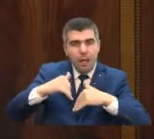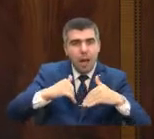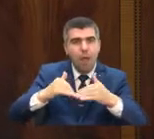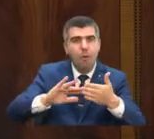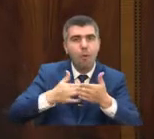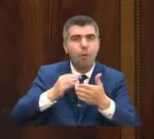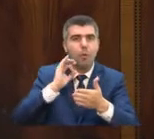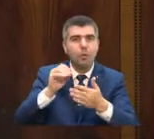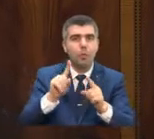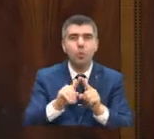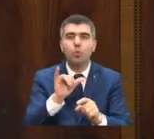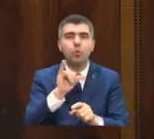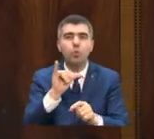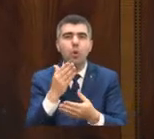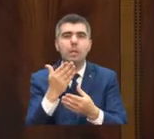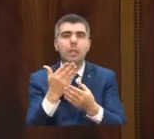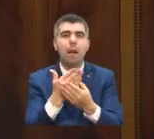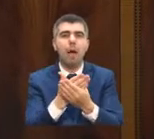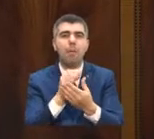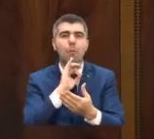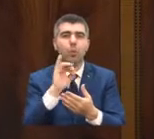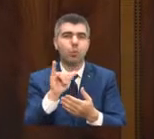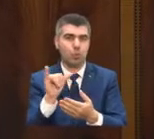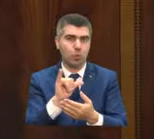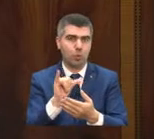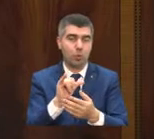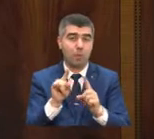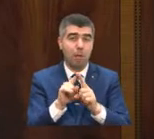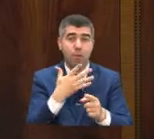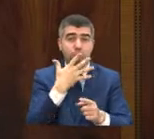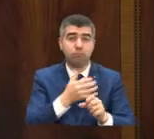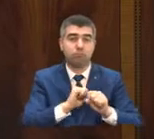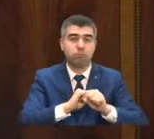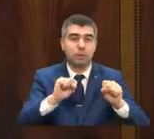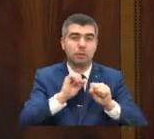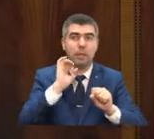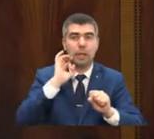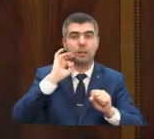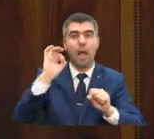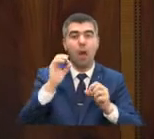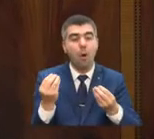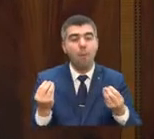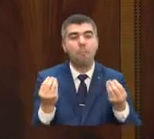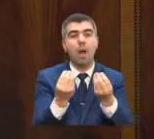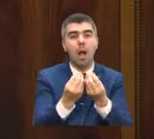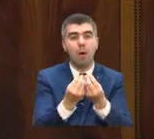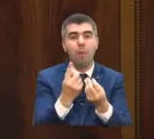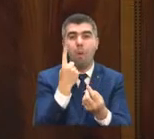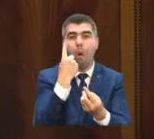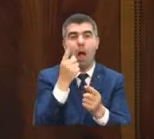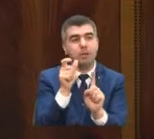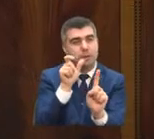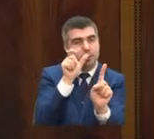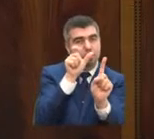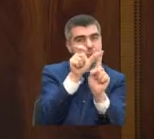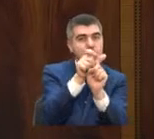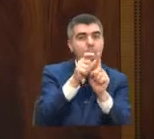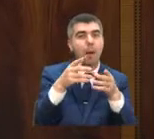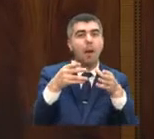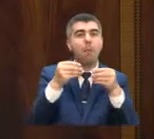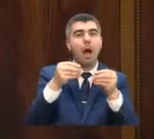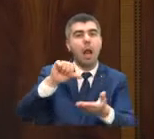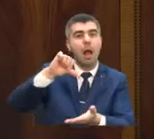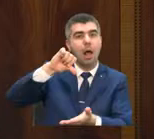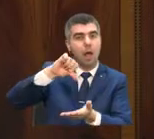الدافع الإرهابي. أبحاث المكتب المركزي للأبحاث القضائية أثمرت عن توقيف مشتبه فيه الأول بمدينة مراكش في